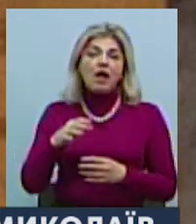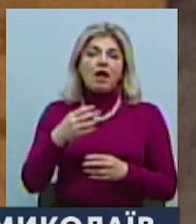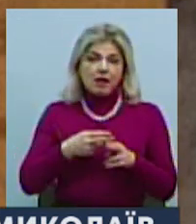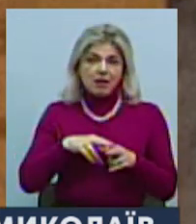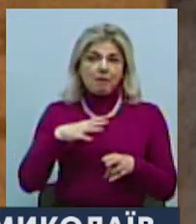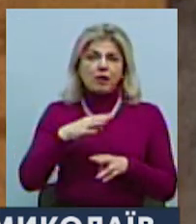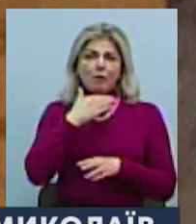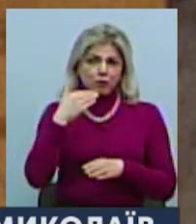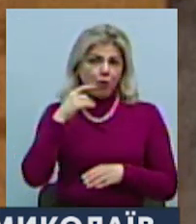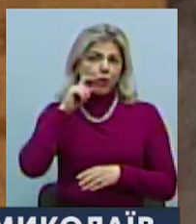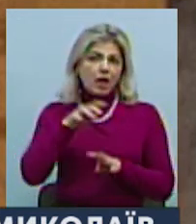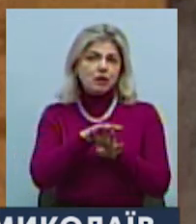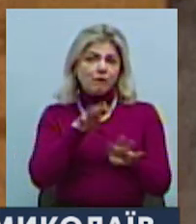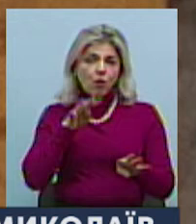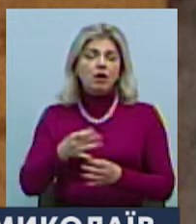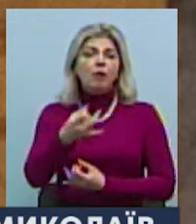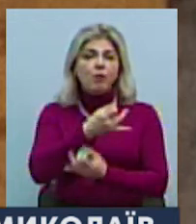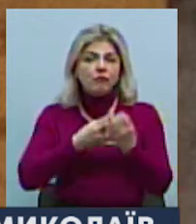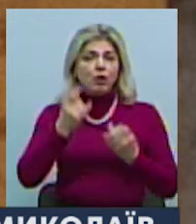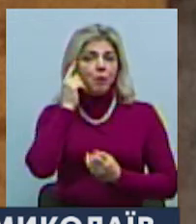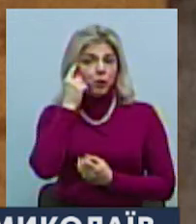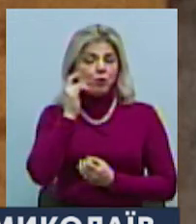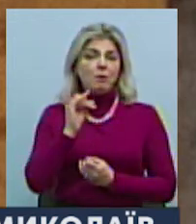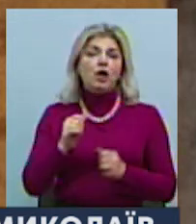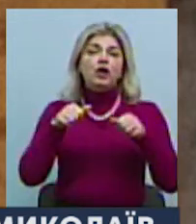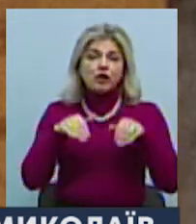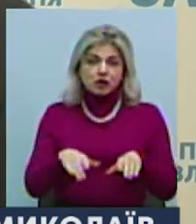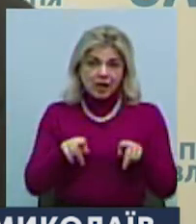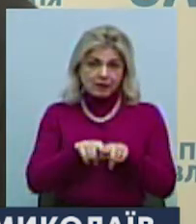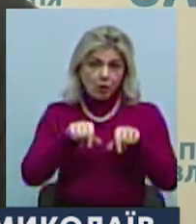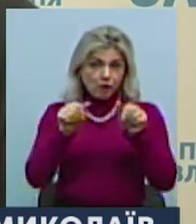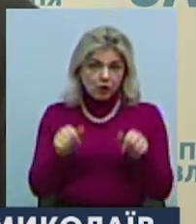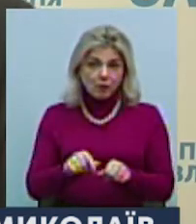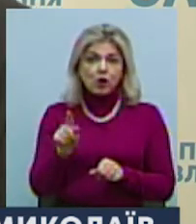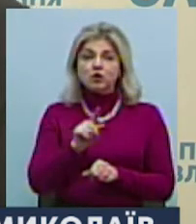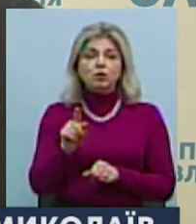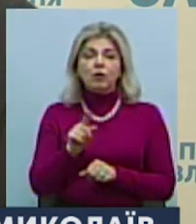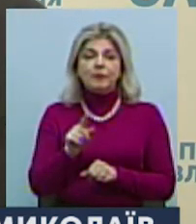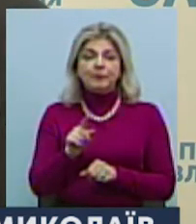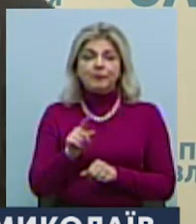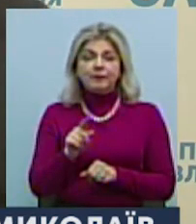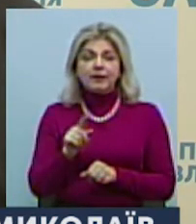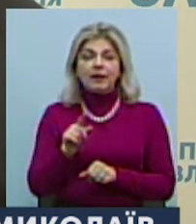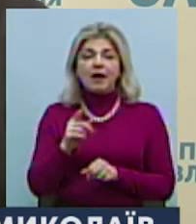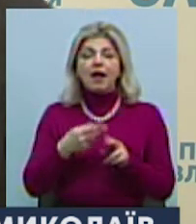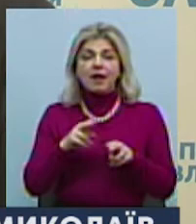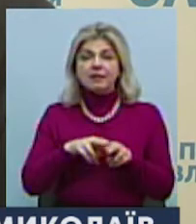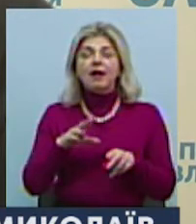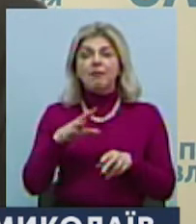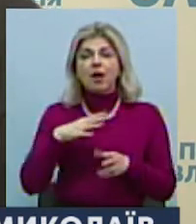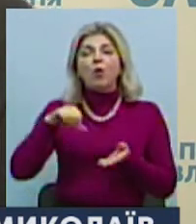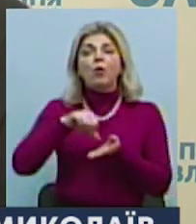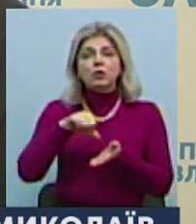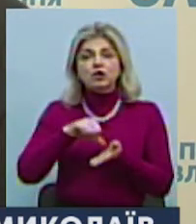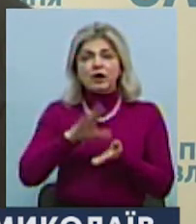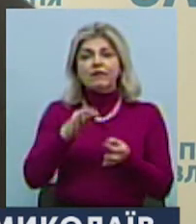військ. Почали обробляти, говорити, подумали і прийшли, значить, до такого формулювання, що не козаки звільняли Дюнкерк, хоча це було так, а брали